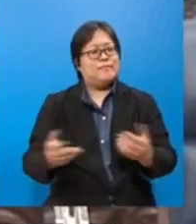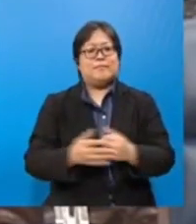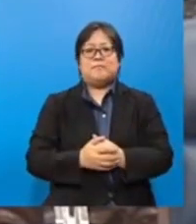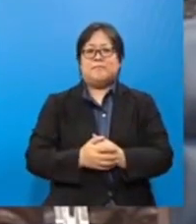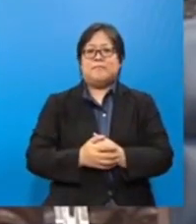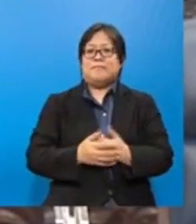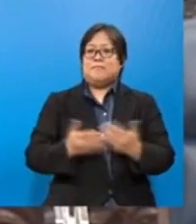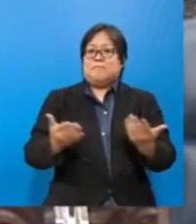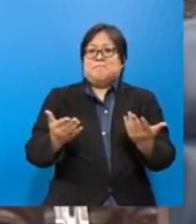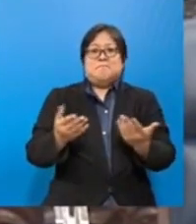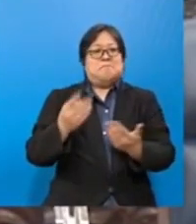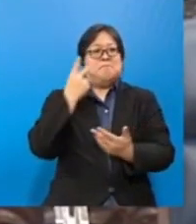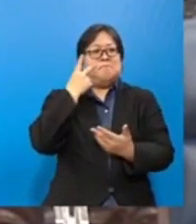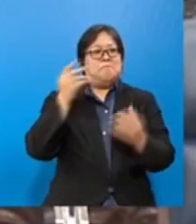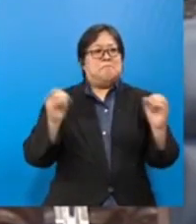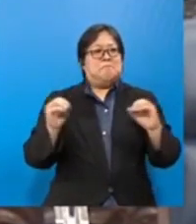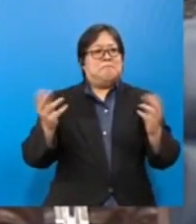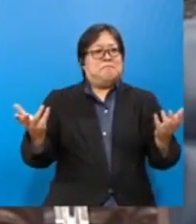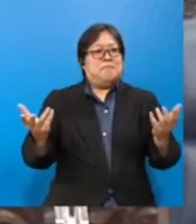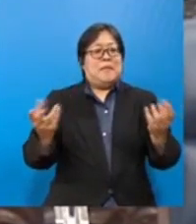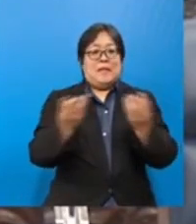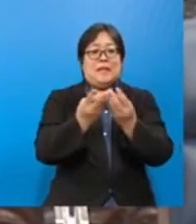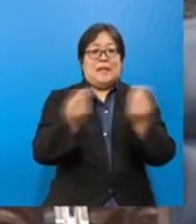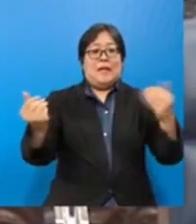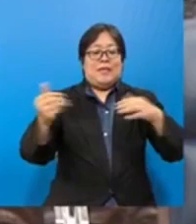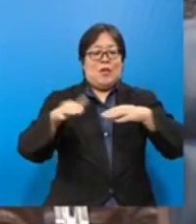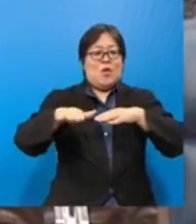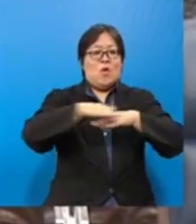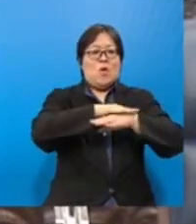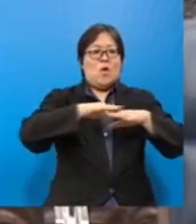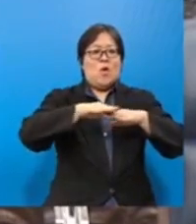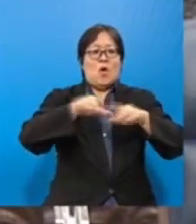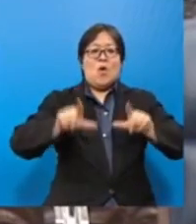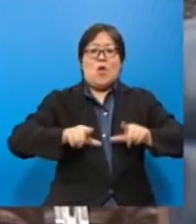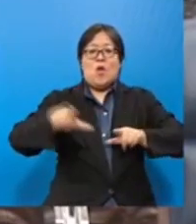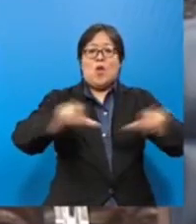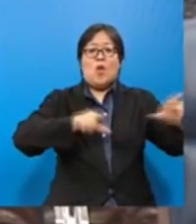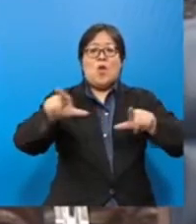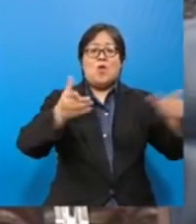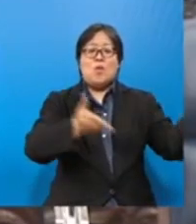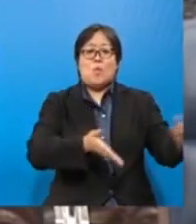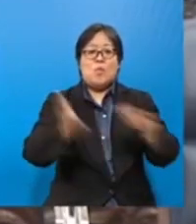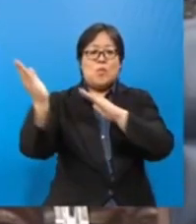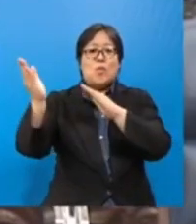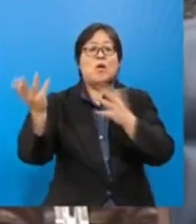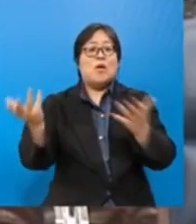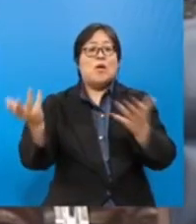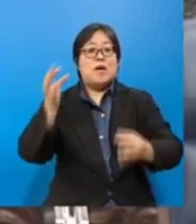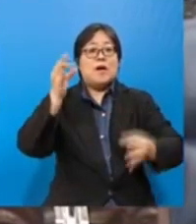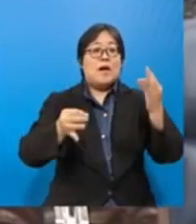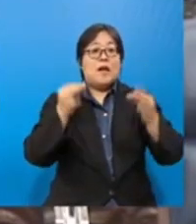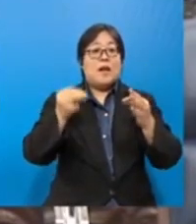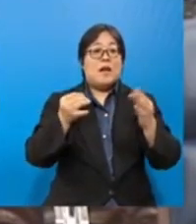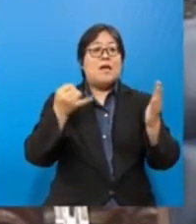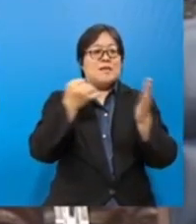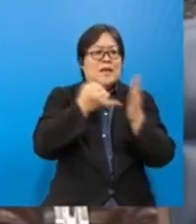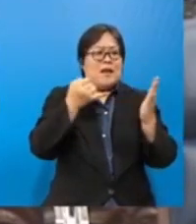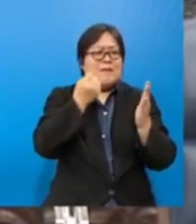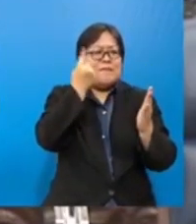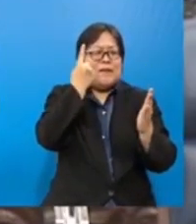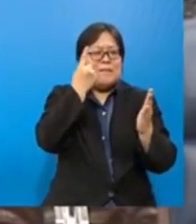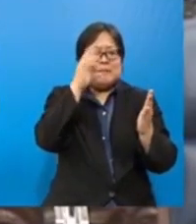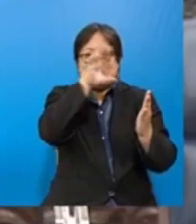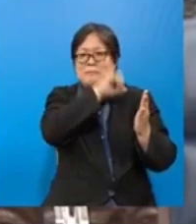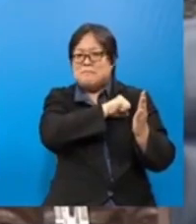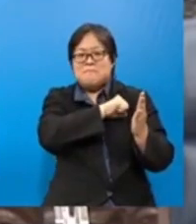enggak kelihatan katanya tanah ada botak lori-lori banyak dibawa keluar kalau jarum dibawa keluar saya paham